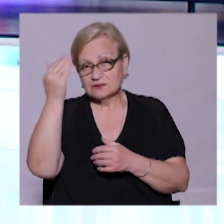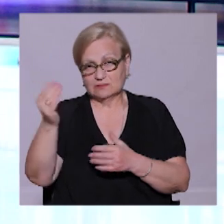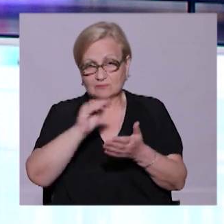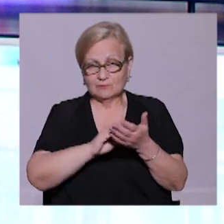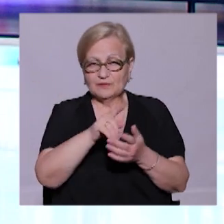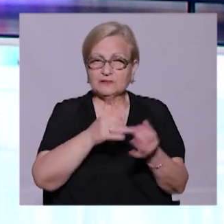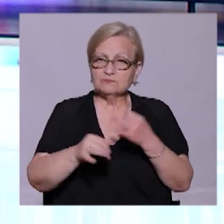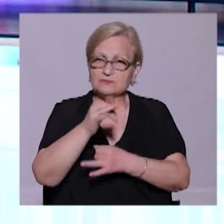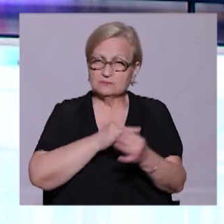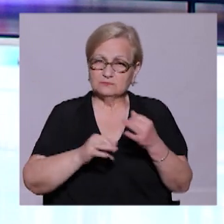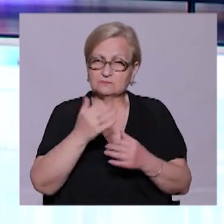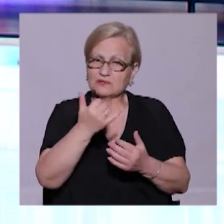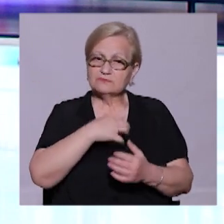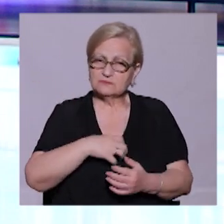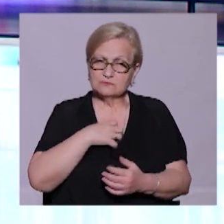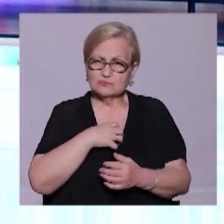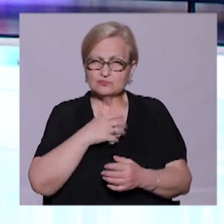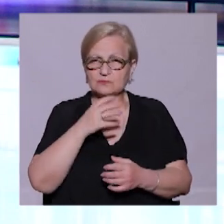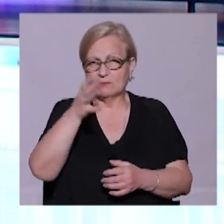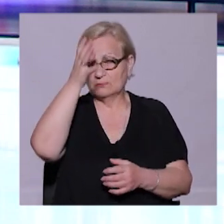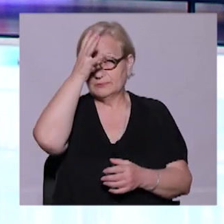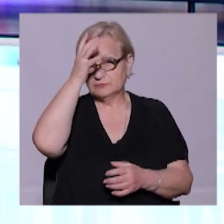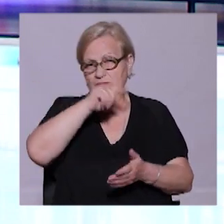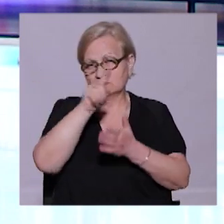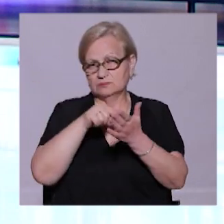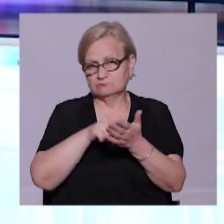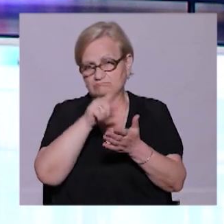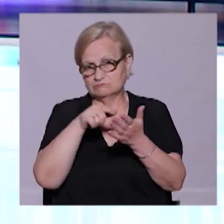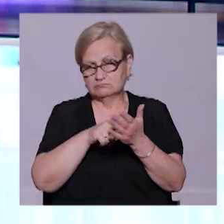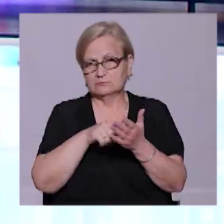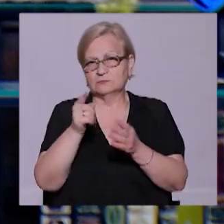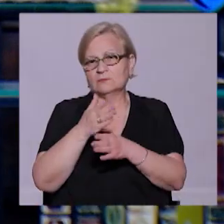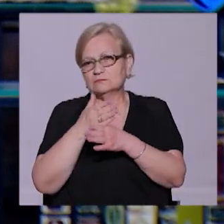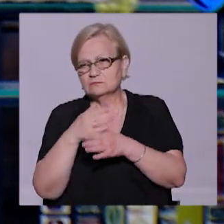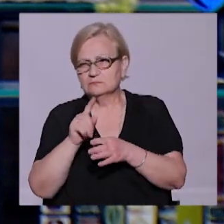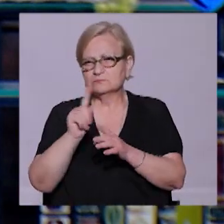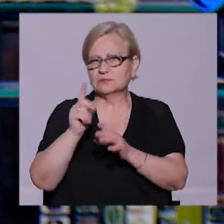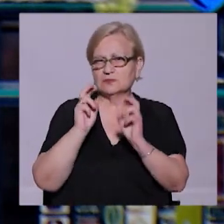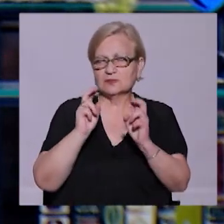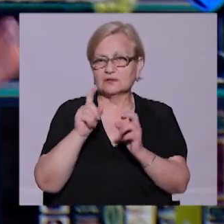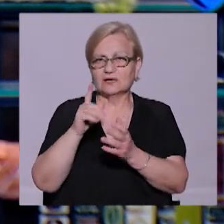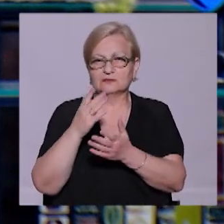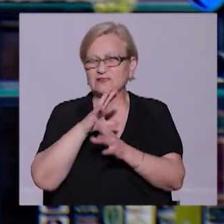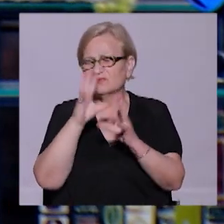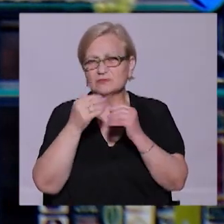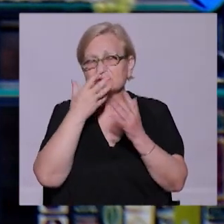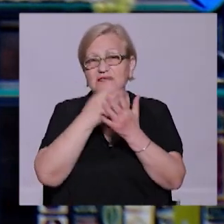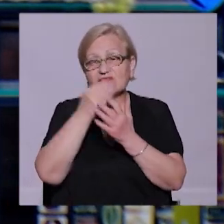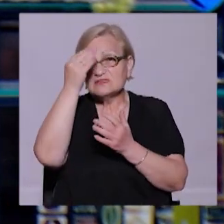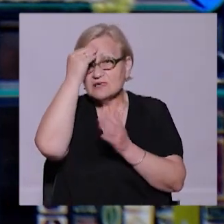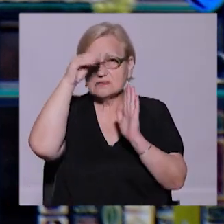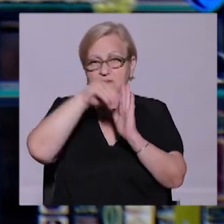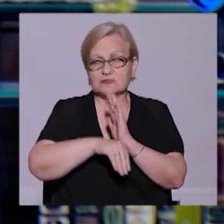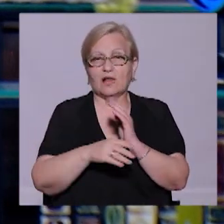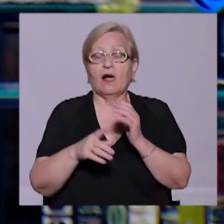იქ მსჯელობს მისთვის მნიშვნელოვან ფილოსოფიურ საკითხებზე, გამოყოფს ნაწარმოების მთავარ იდეებს და ასე შემდეგ, და